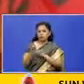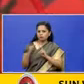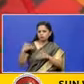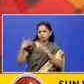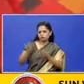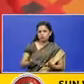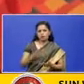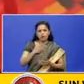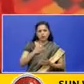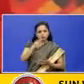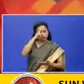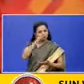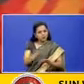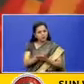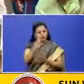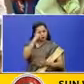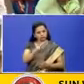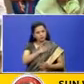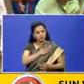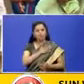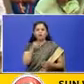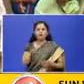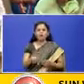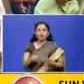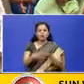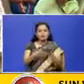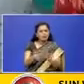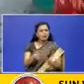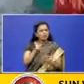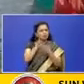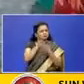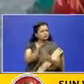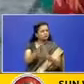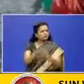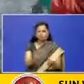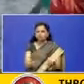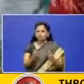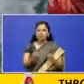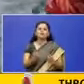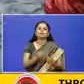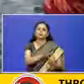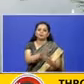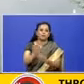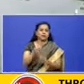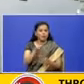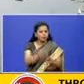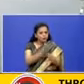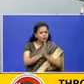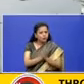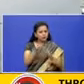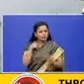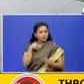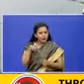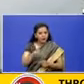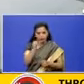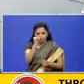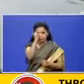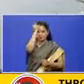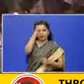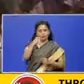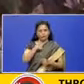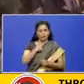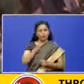हमारी आस्था का प्रकृति से कितना गहरा जुड़ाव है। इस पूजा के जरिए हमारे जीवन